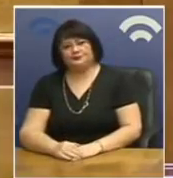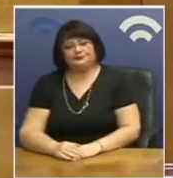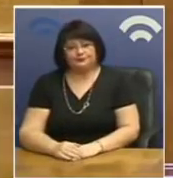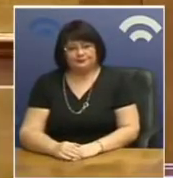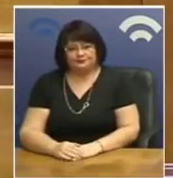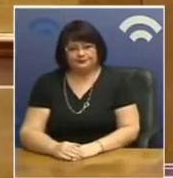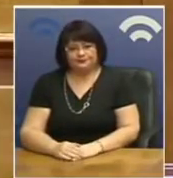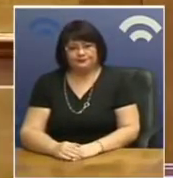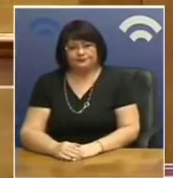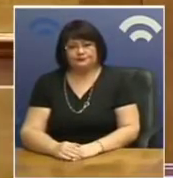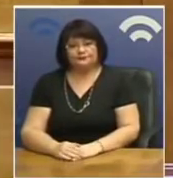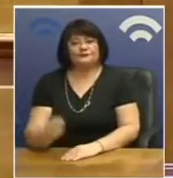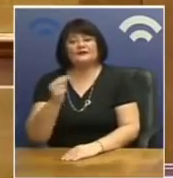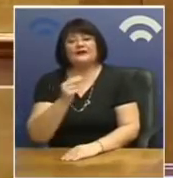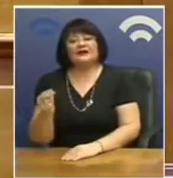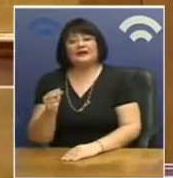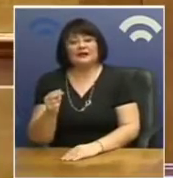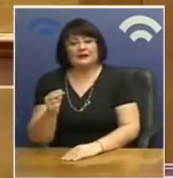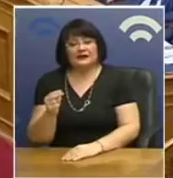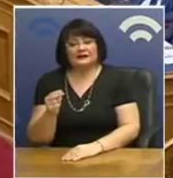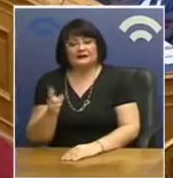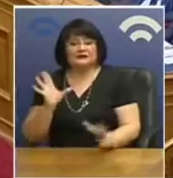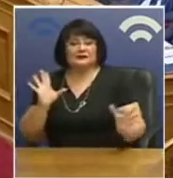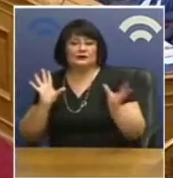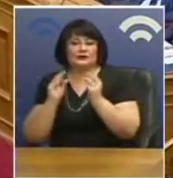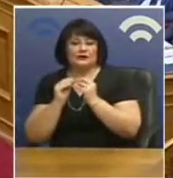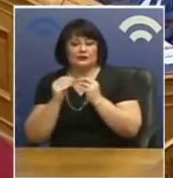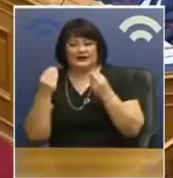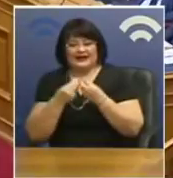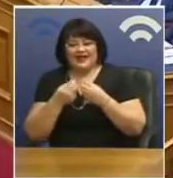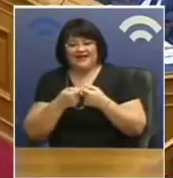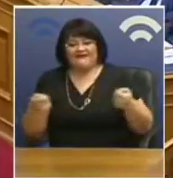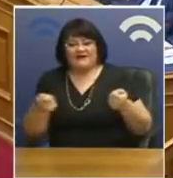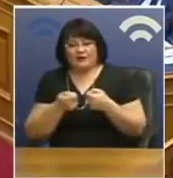Το επόμενο θέμα έχει να κάνει με την αναδρομική εφαρμογή,